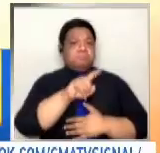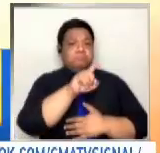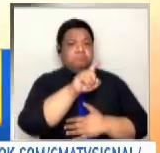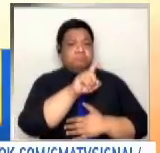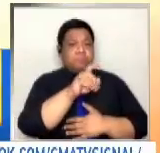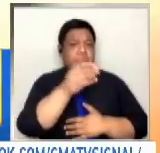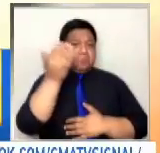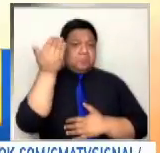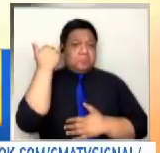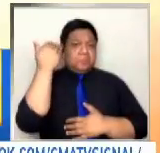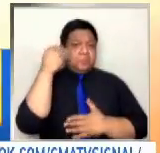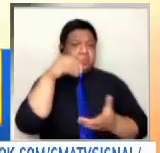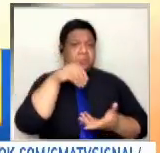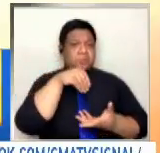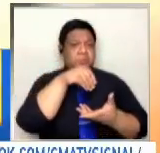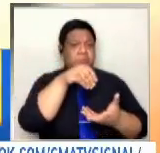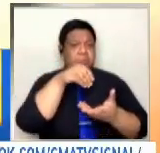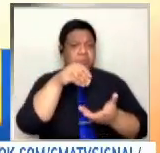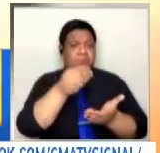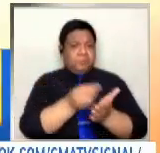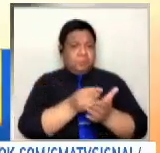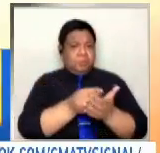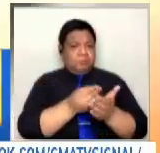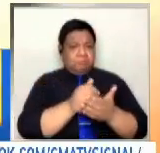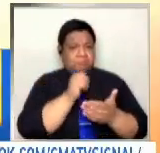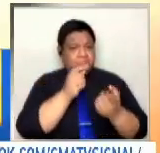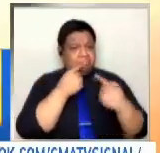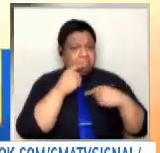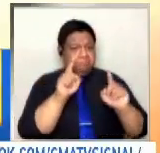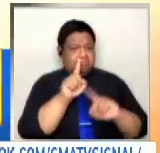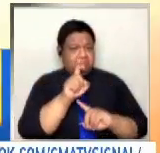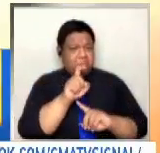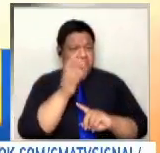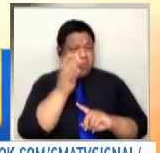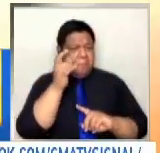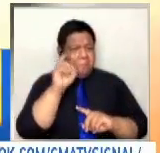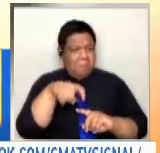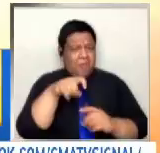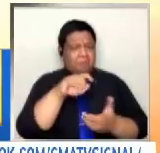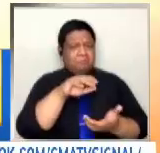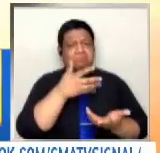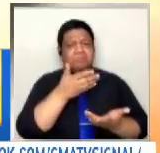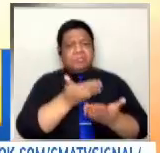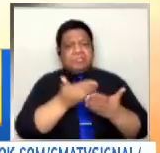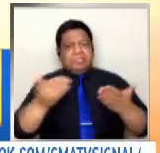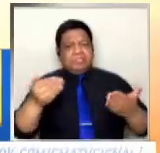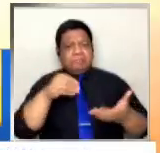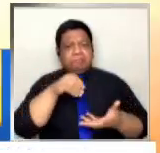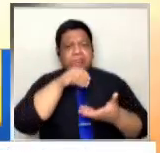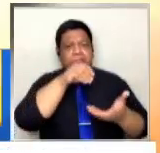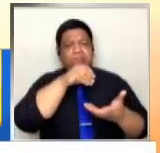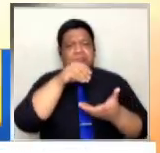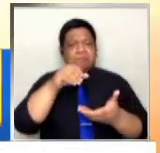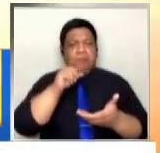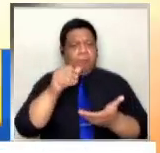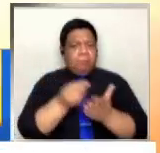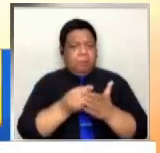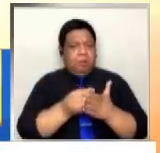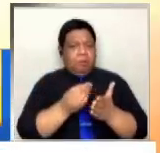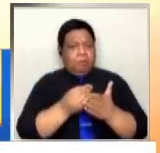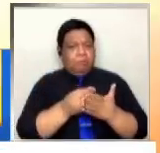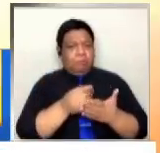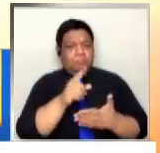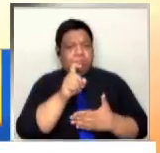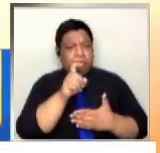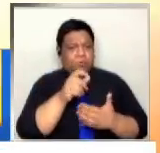yung ayuda na in cash? Bakit kailangan in kind ngayon yung ibibigay na tulong sa mga mamamayan? At